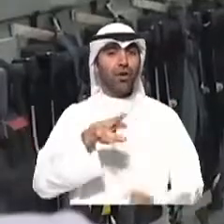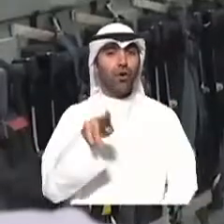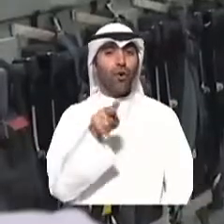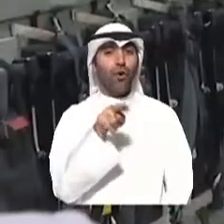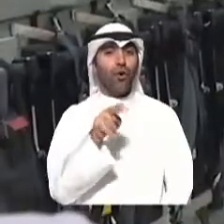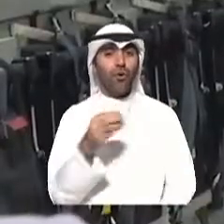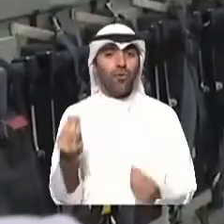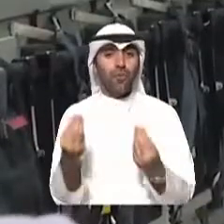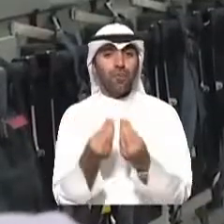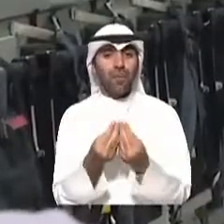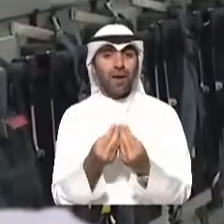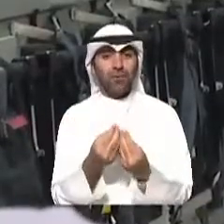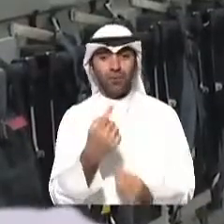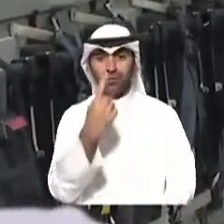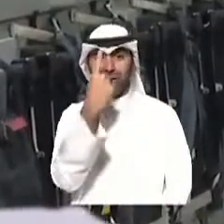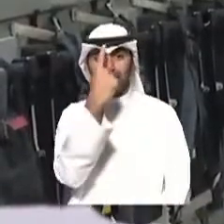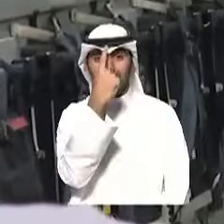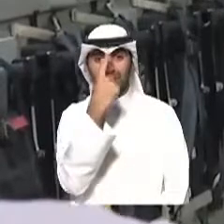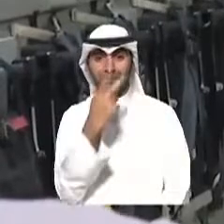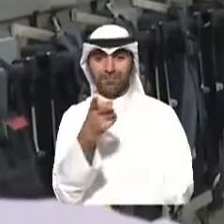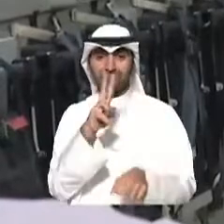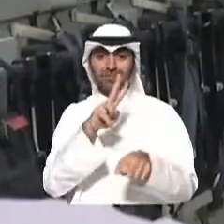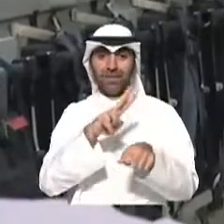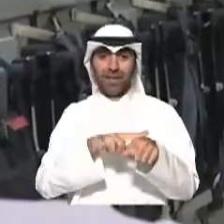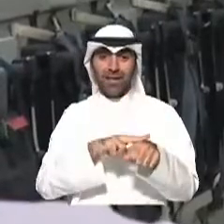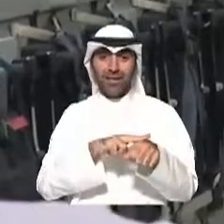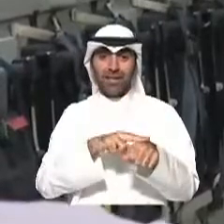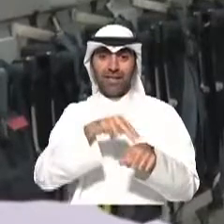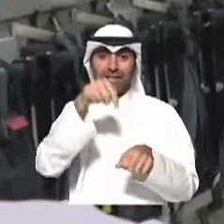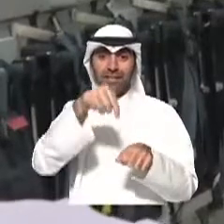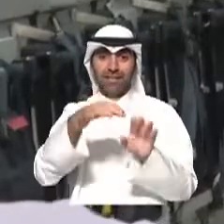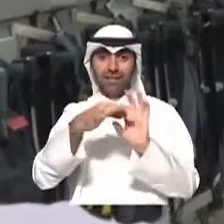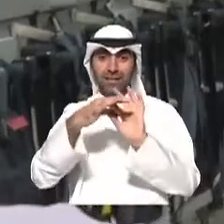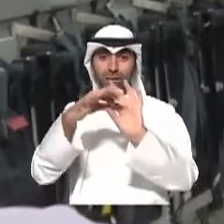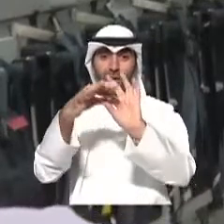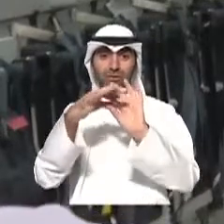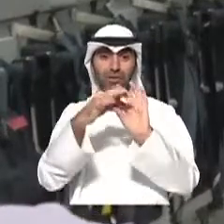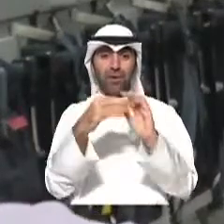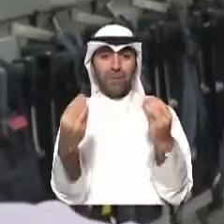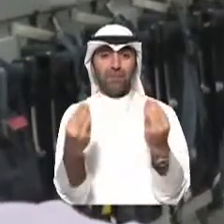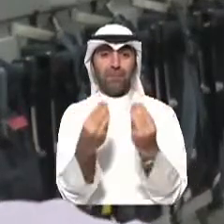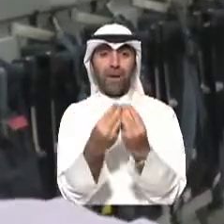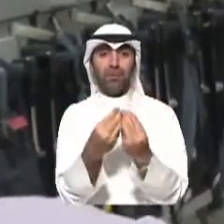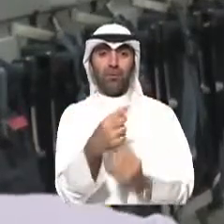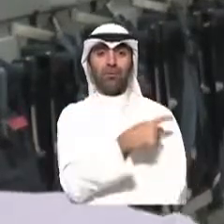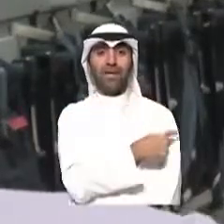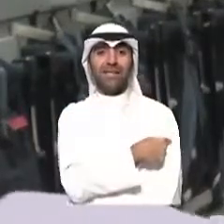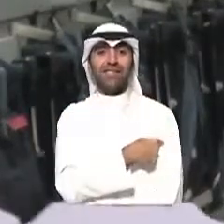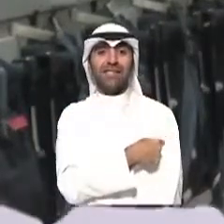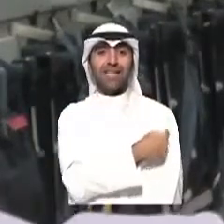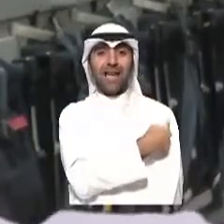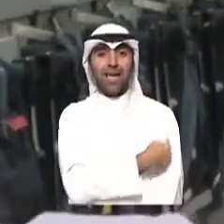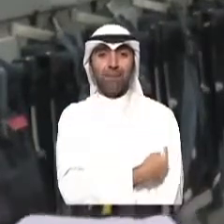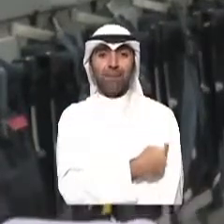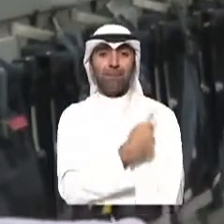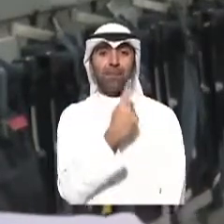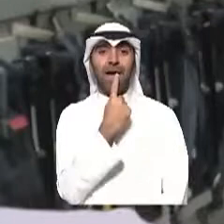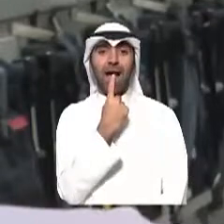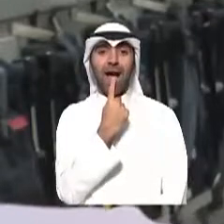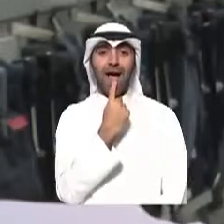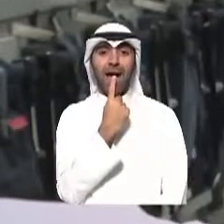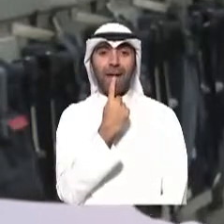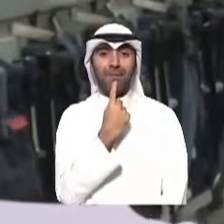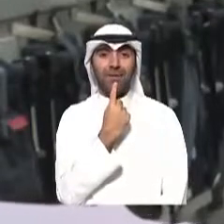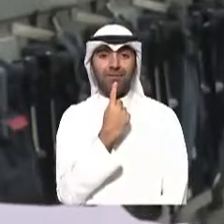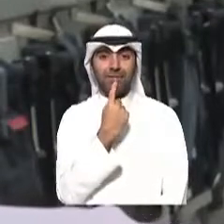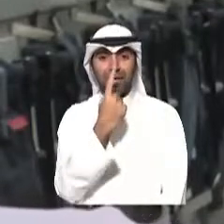يستلزم والطلبات اللي طلبها الصليب الأحمر الهندي، تمت الاستجابة لهم بحيث أن هناك الوضع سيء